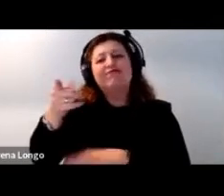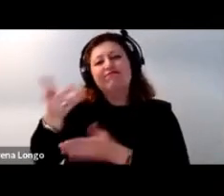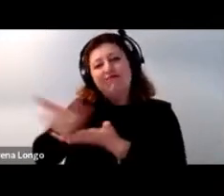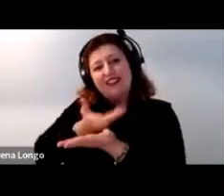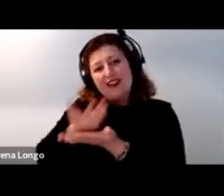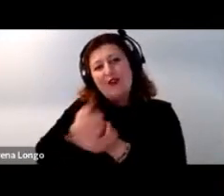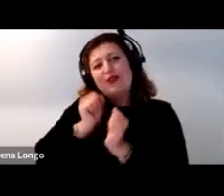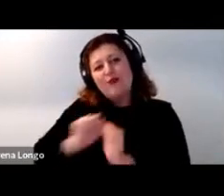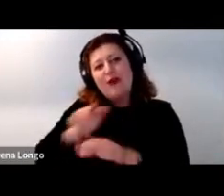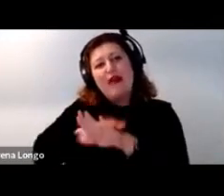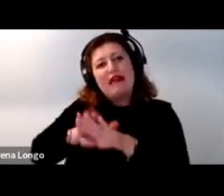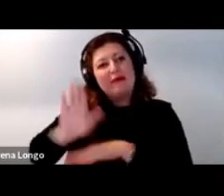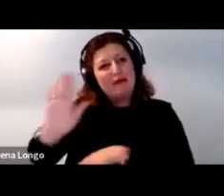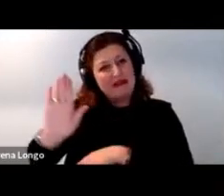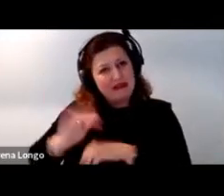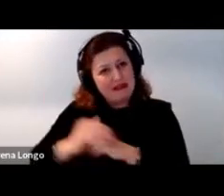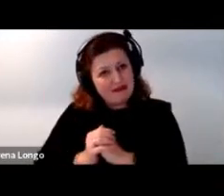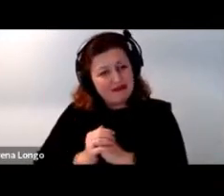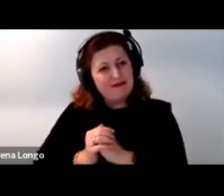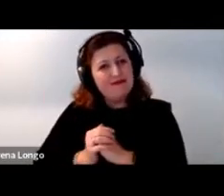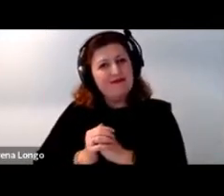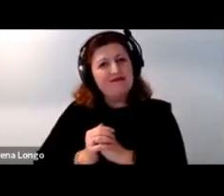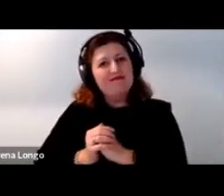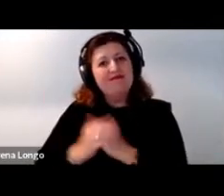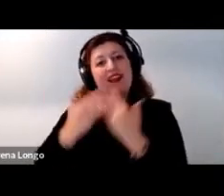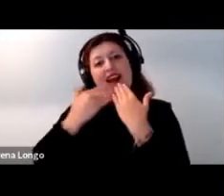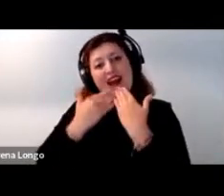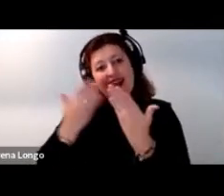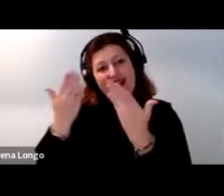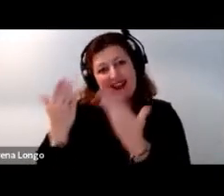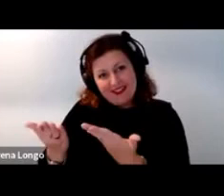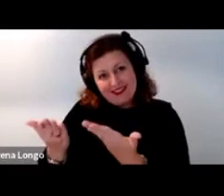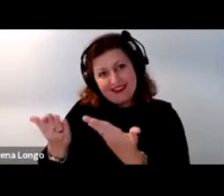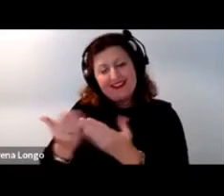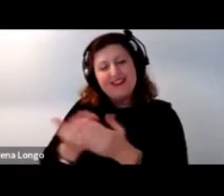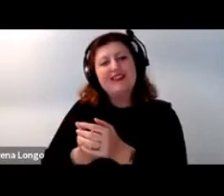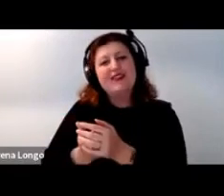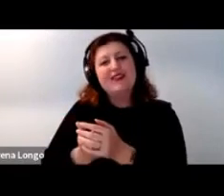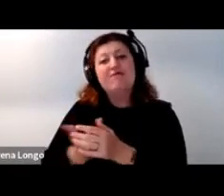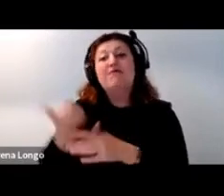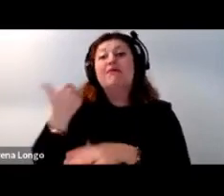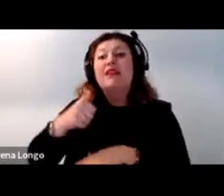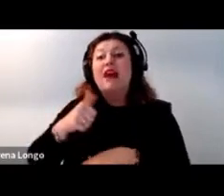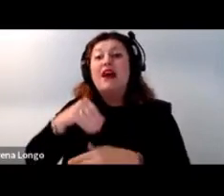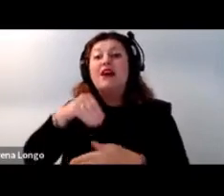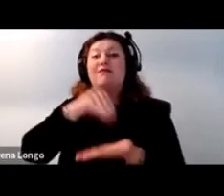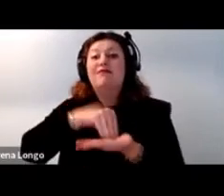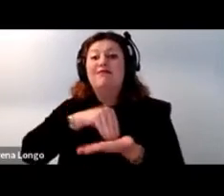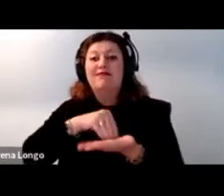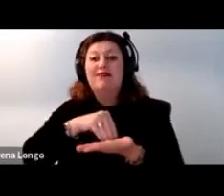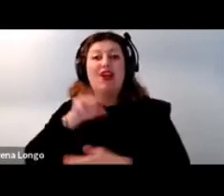alla quale abbiamo il piacere di avere Walter Barricchi,